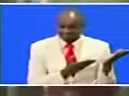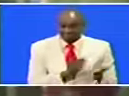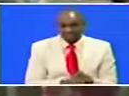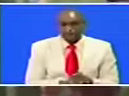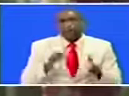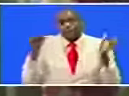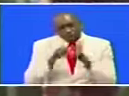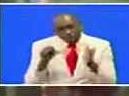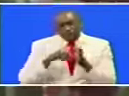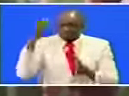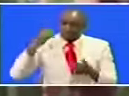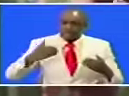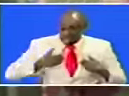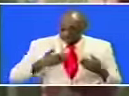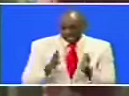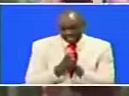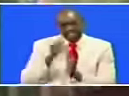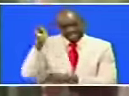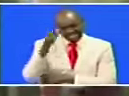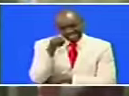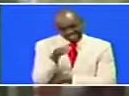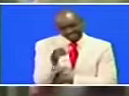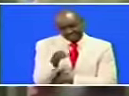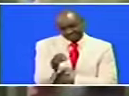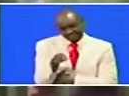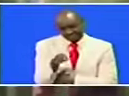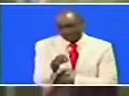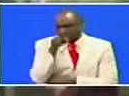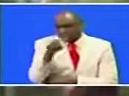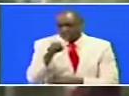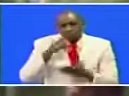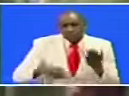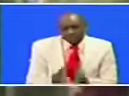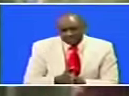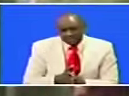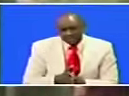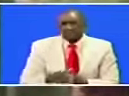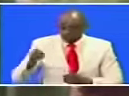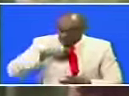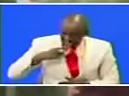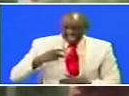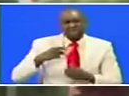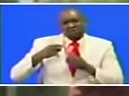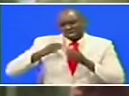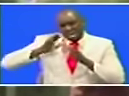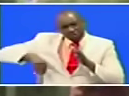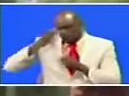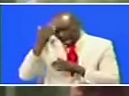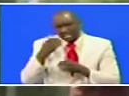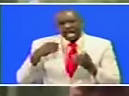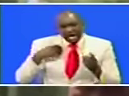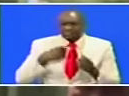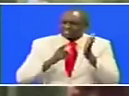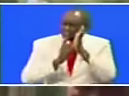Shida ambaye tumekuwa naye katika taifa letu la Kenya ni vile tumebaki nyuma kwa mambo